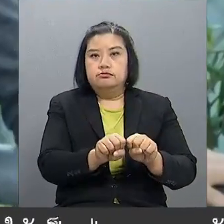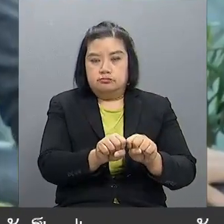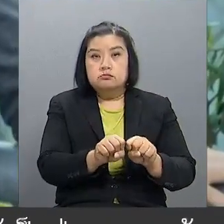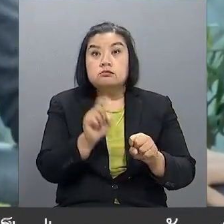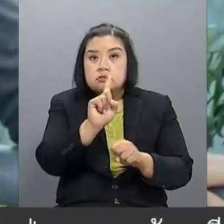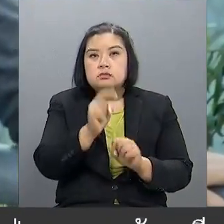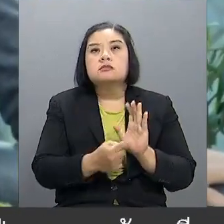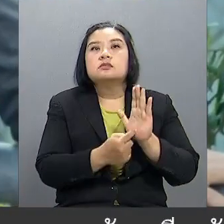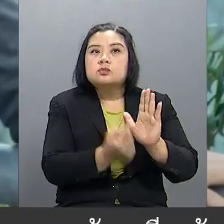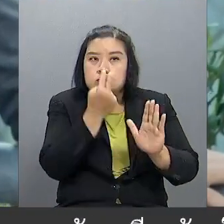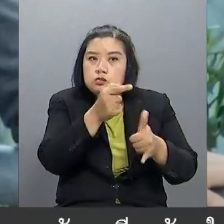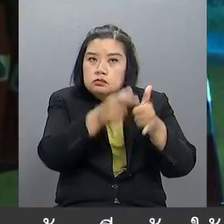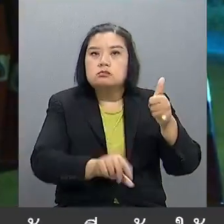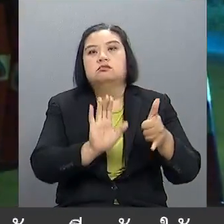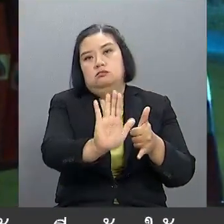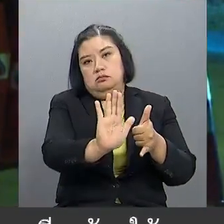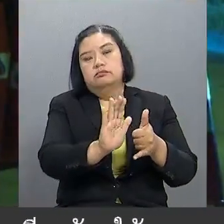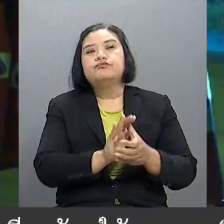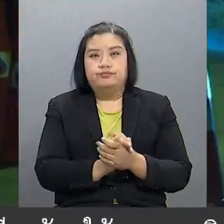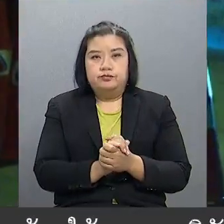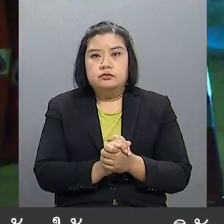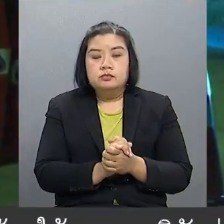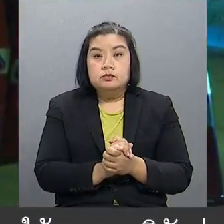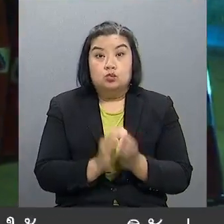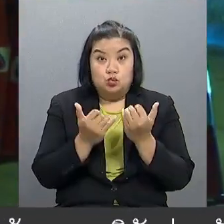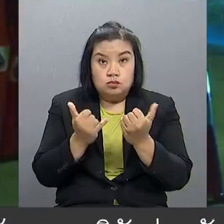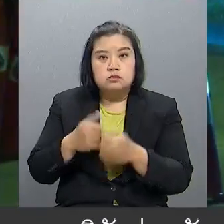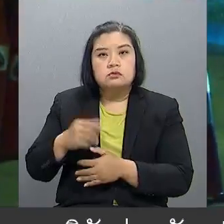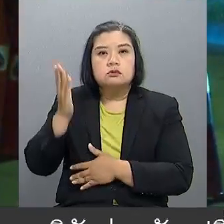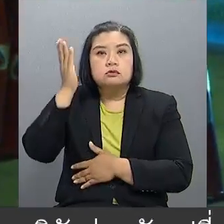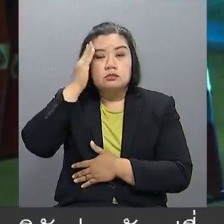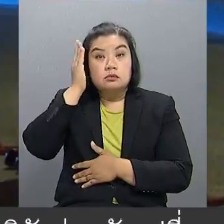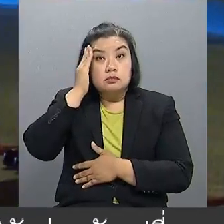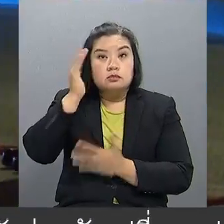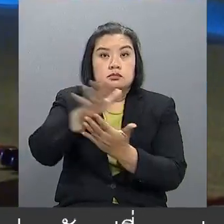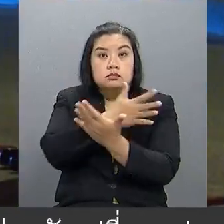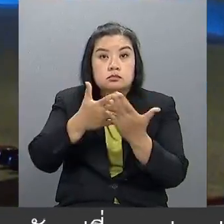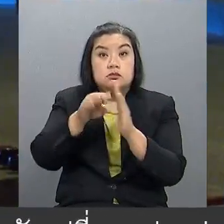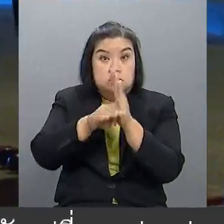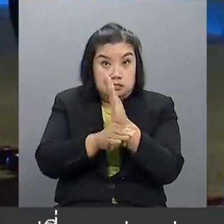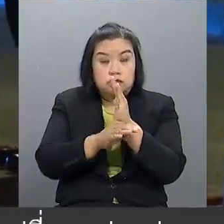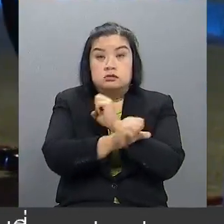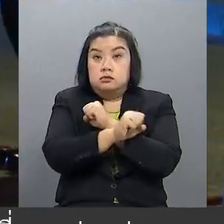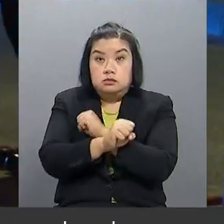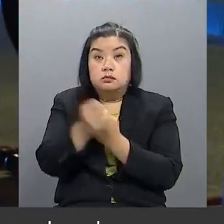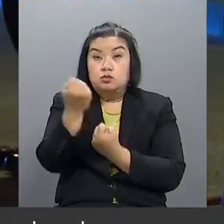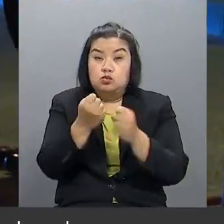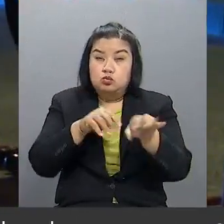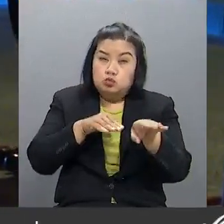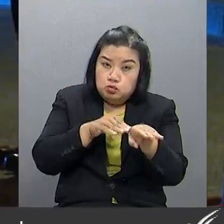กรณีตัวอย่างคณะรัฐมนตรียังรับทราบแผนโบราณอาจารย์ป้องกันอุบัติเหตุช่วงเทศกาลปีใหม่ปี